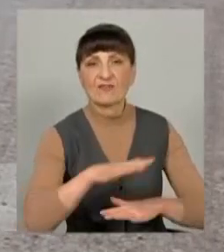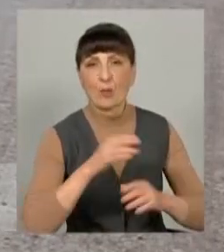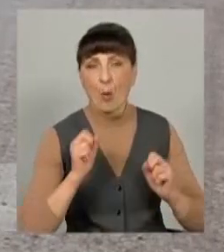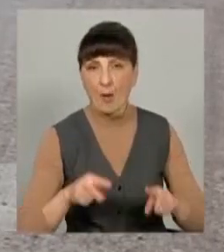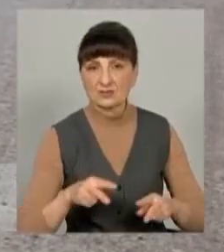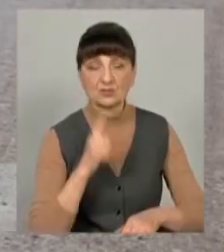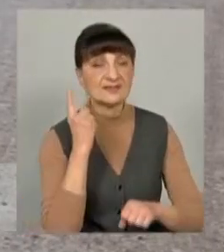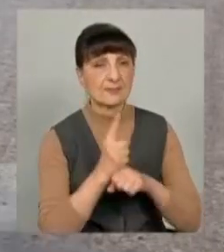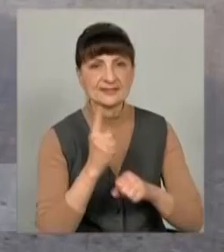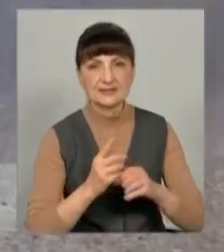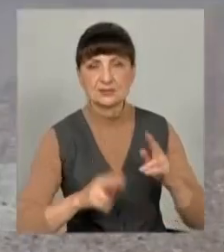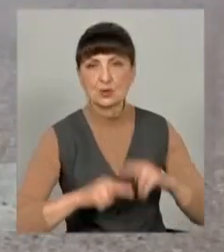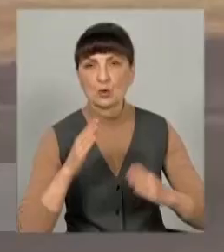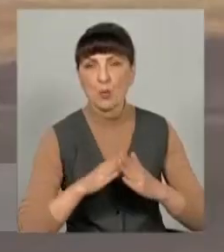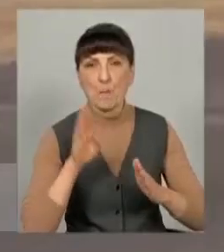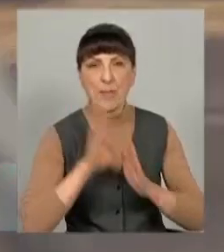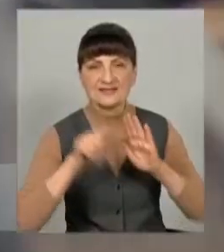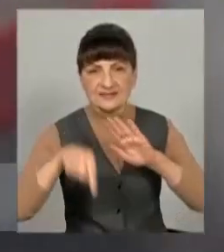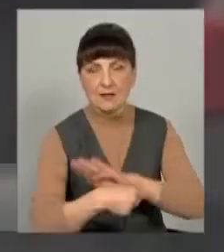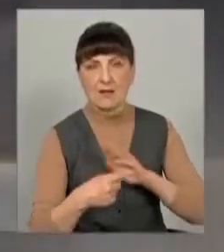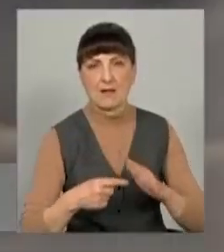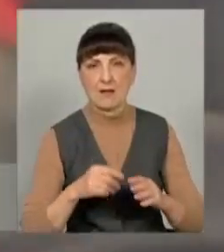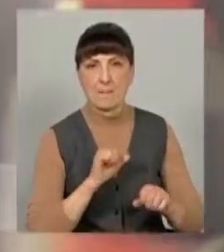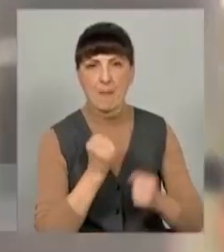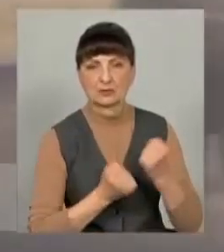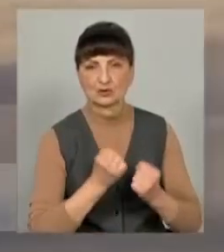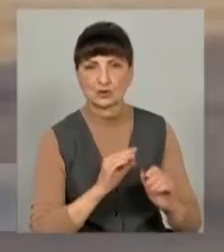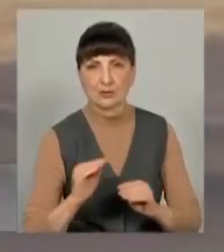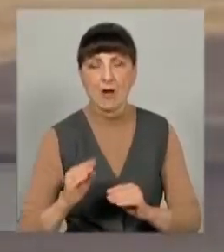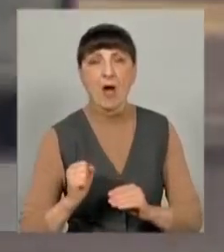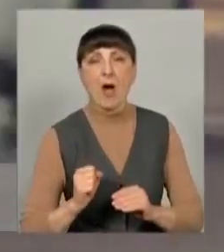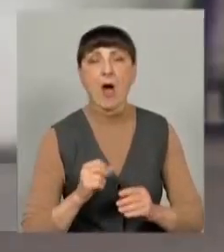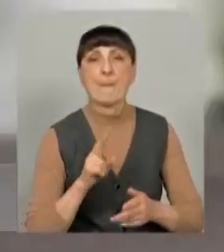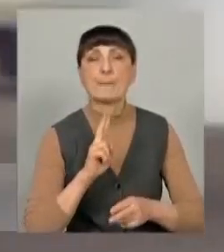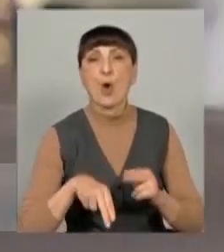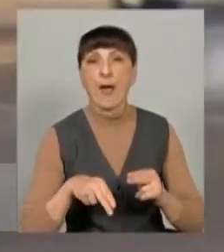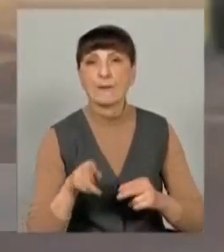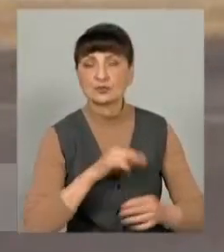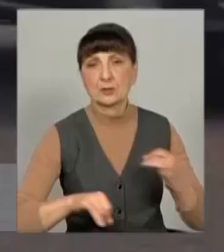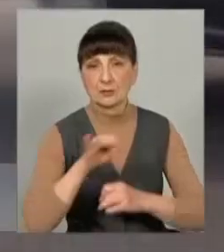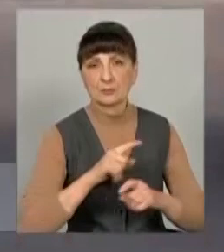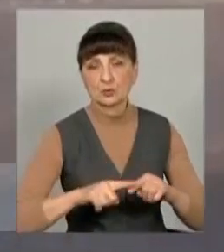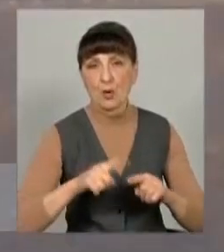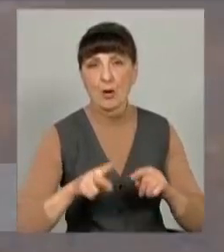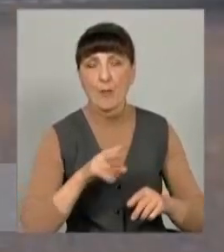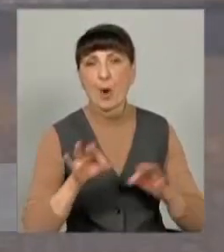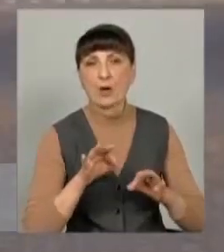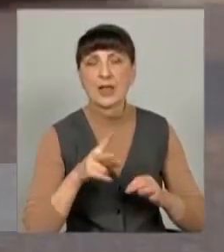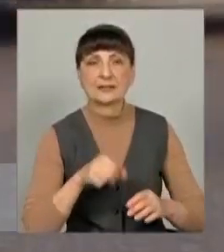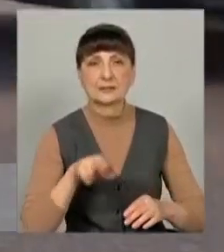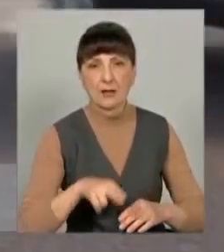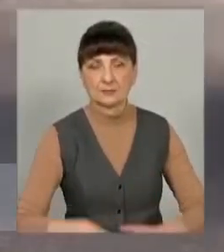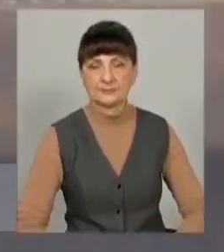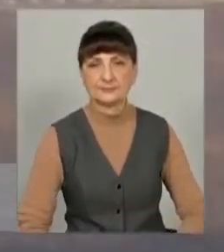поручил запретить строить дома без паркингов А вот проект лрт придётся завершить иначе убытков будет еще больше отметил глава